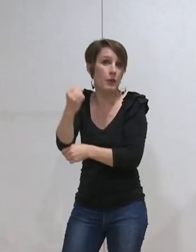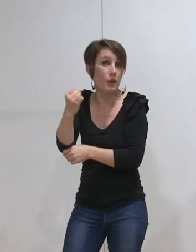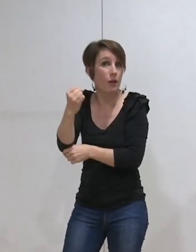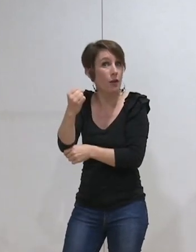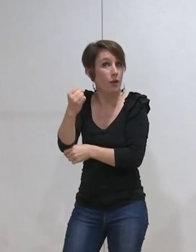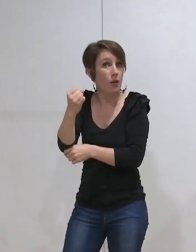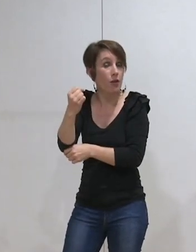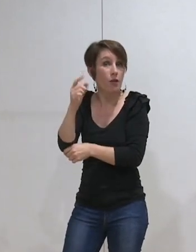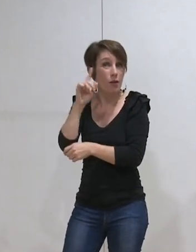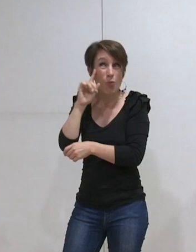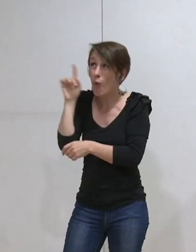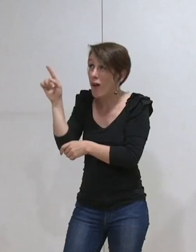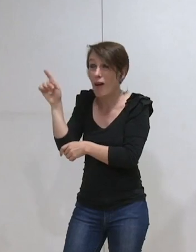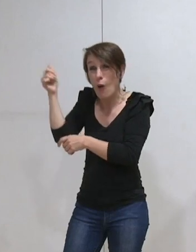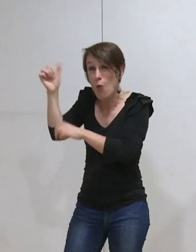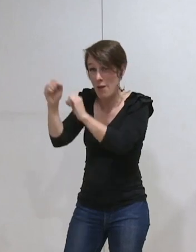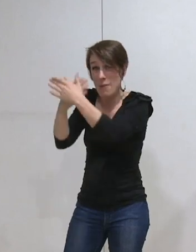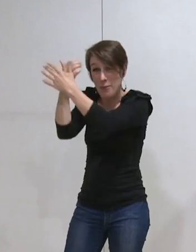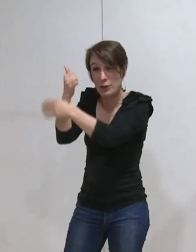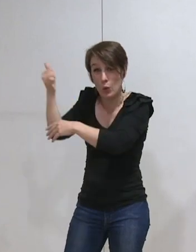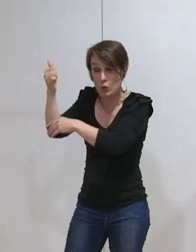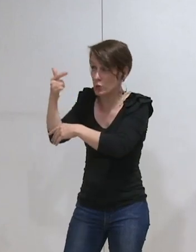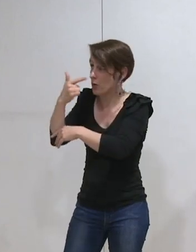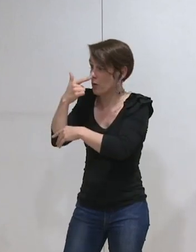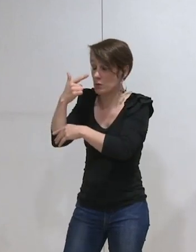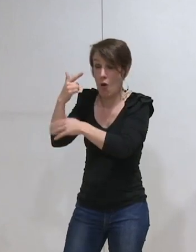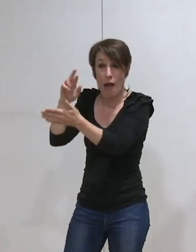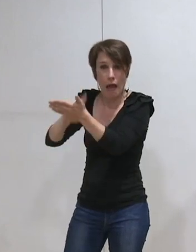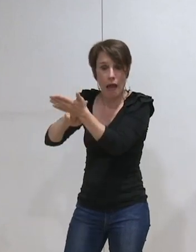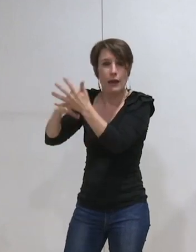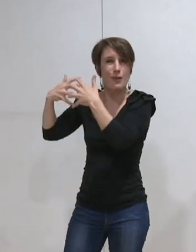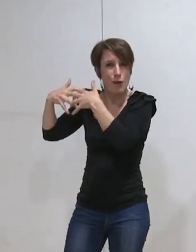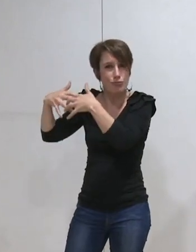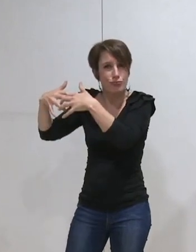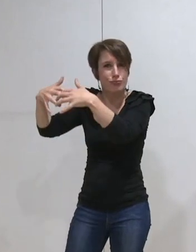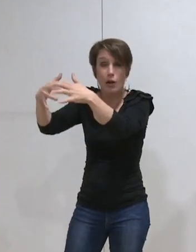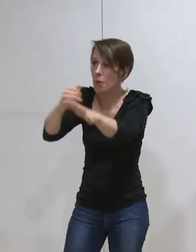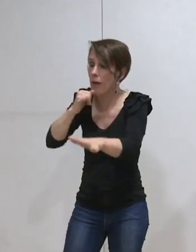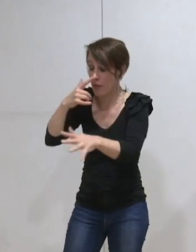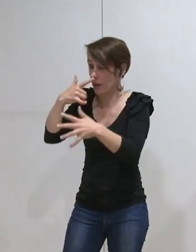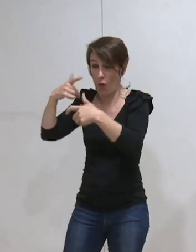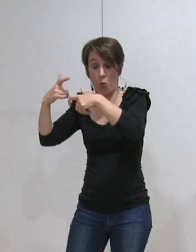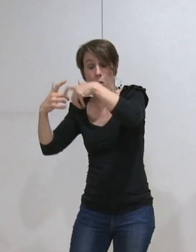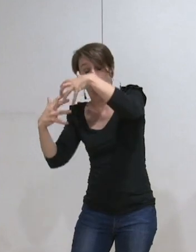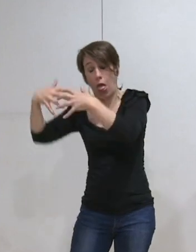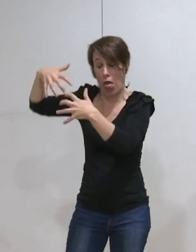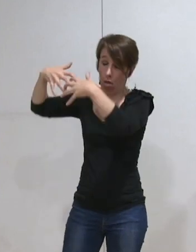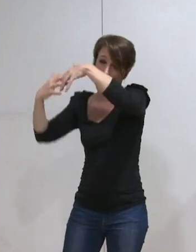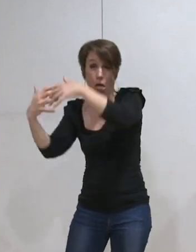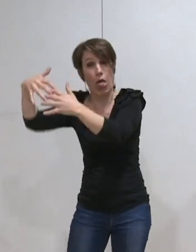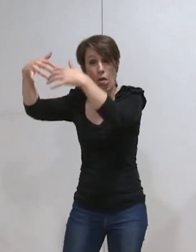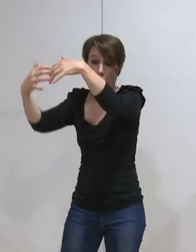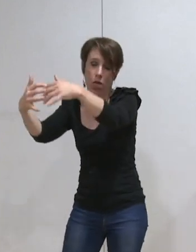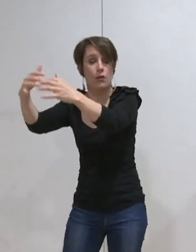système qui a du mal à trouver sa respiration son mode de fonctionnement son organisation et euh donc par